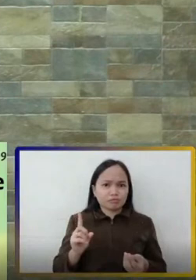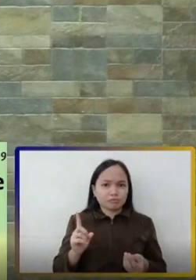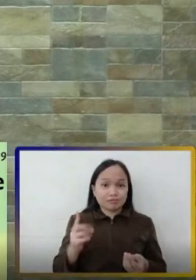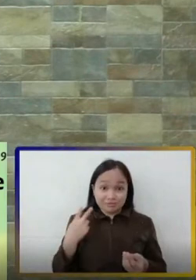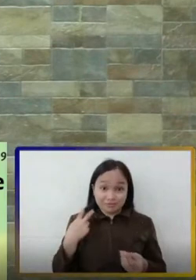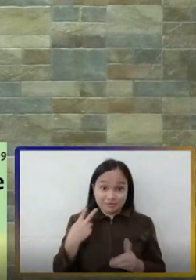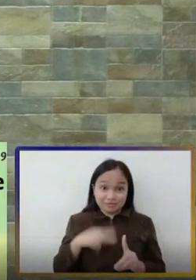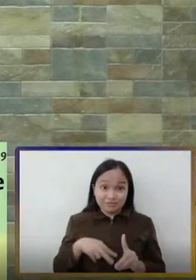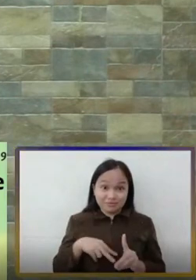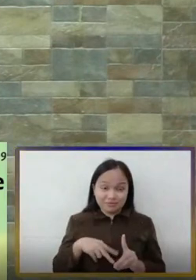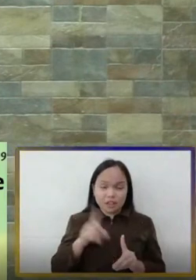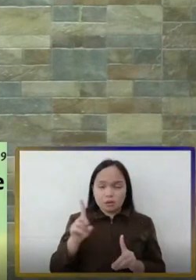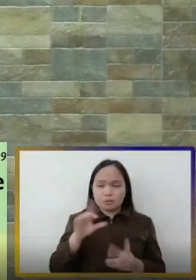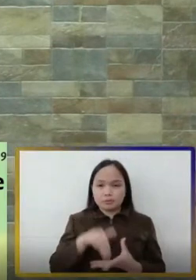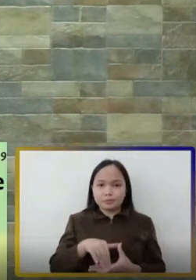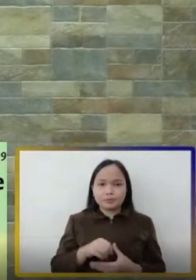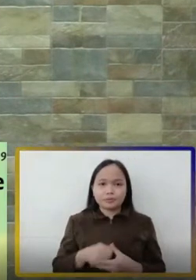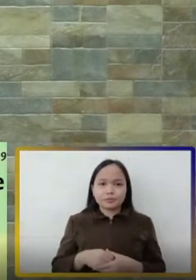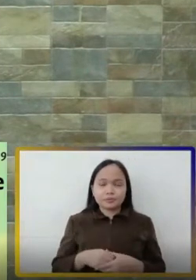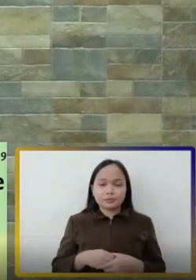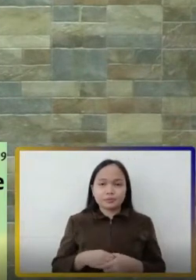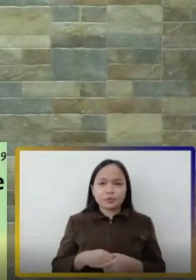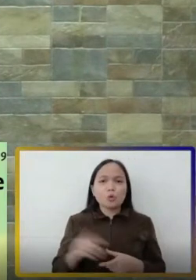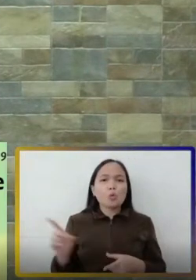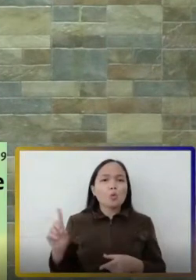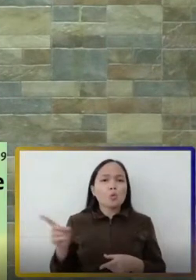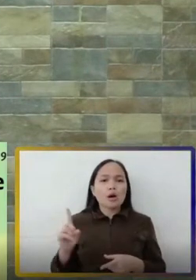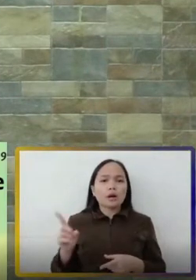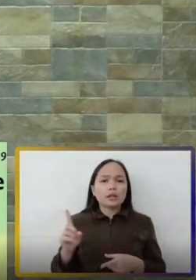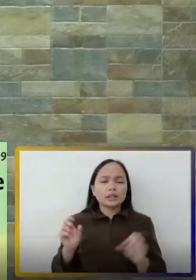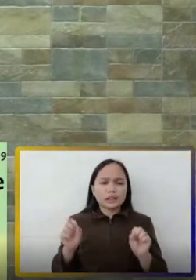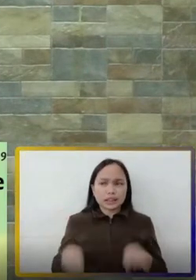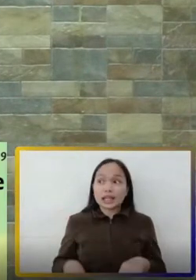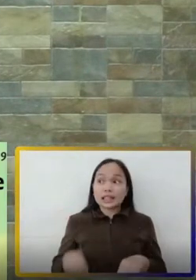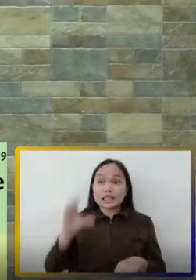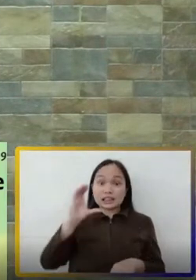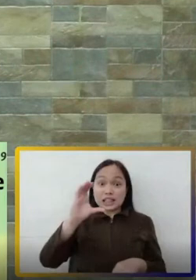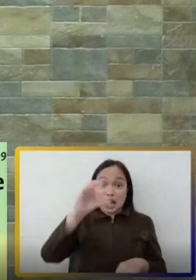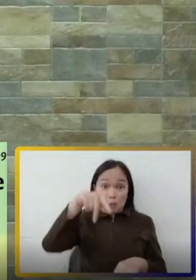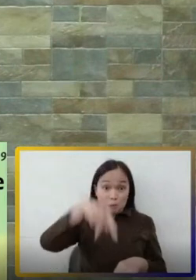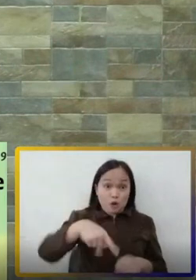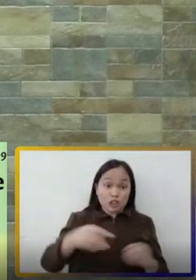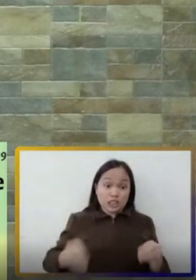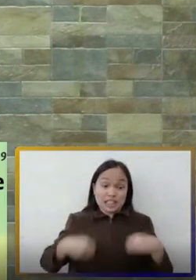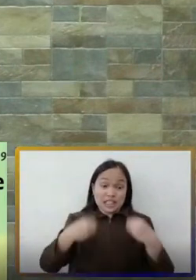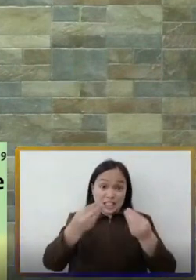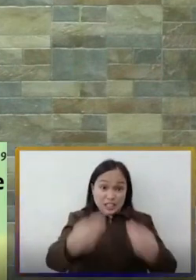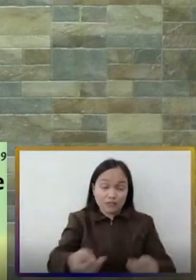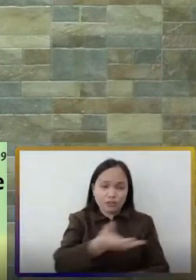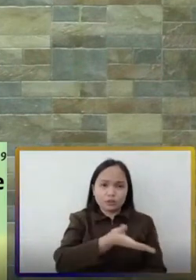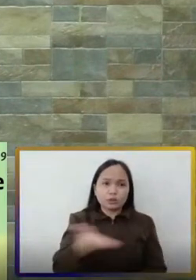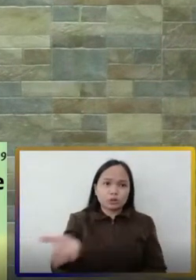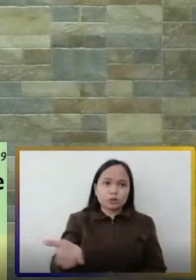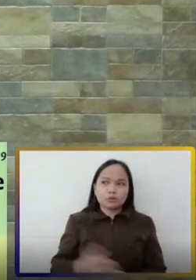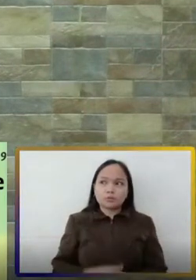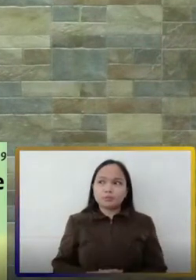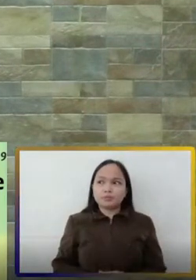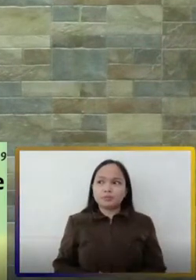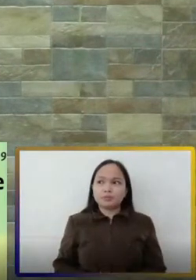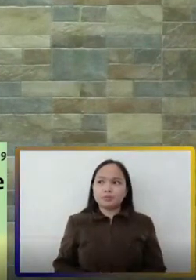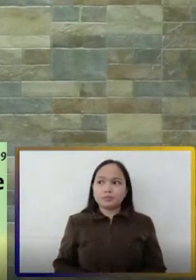Nakita nyo? One more time. Anong maibibigay nito na content dito, mga